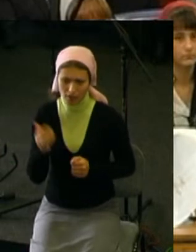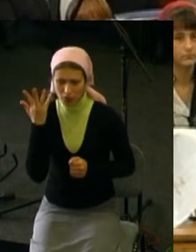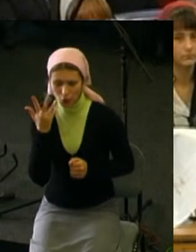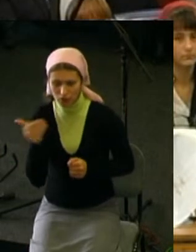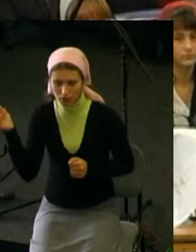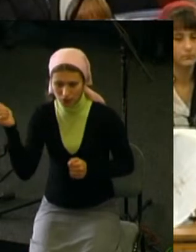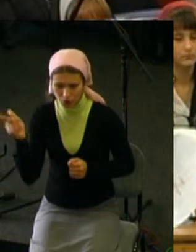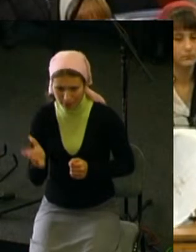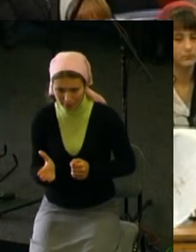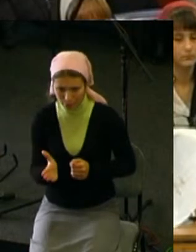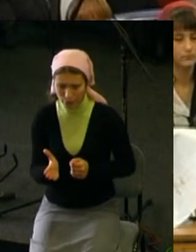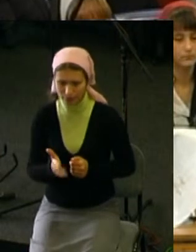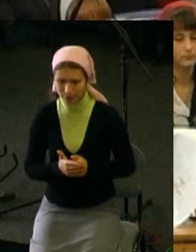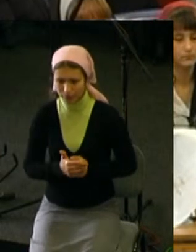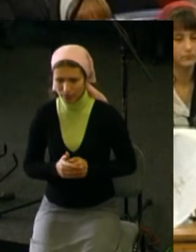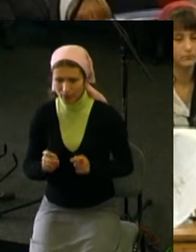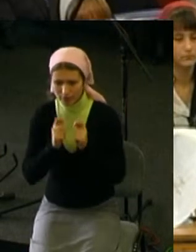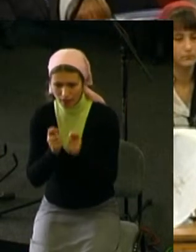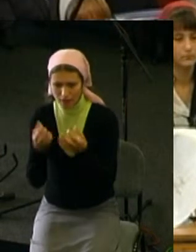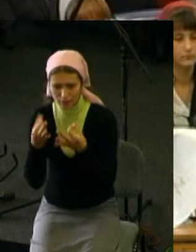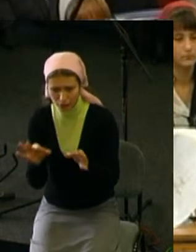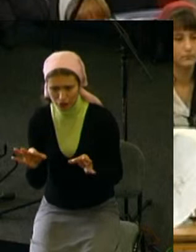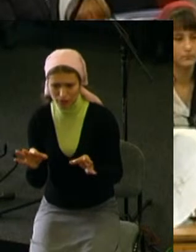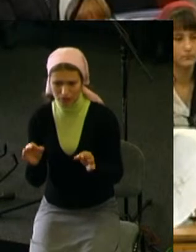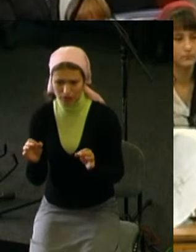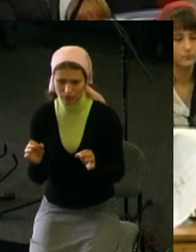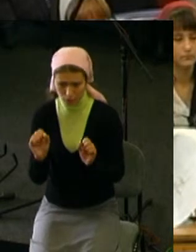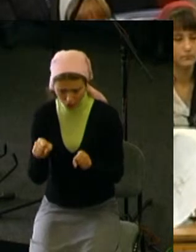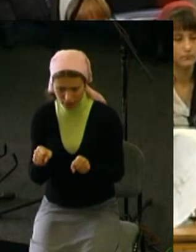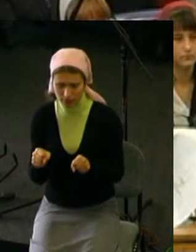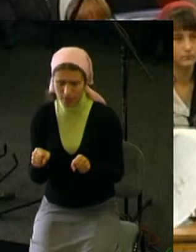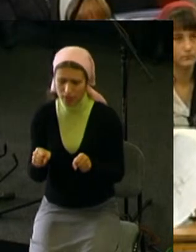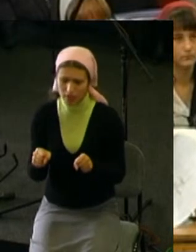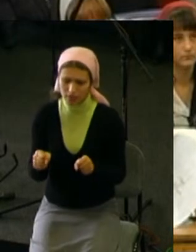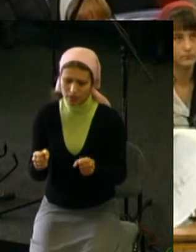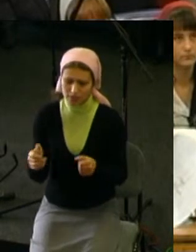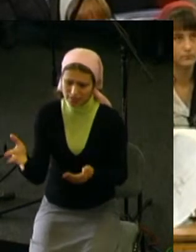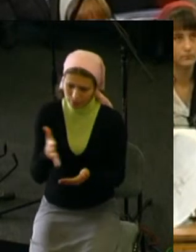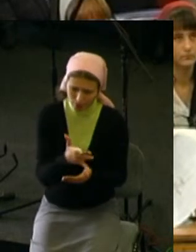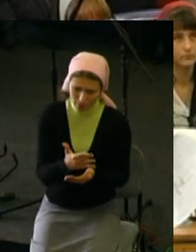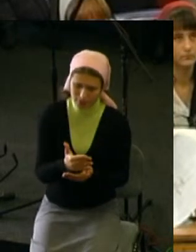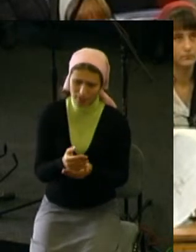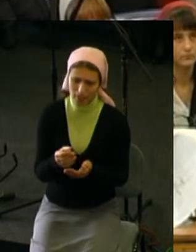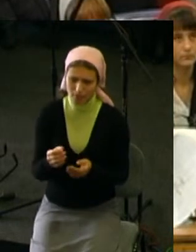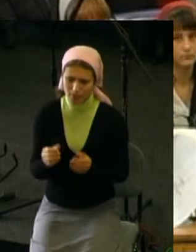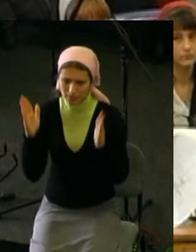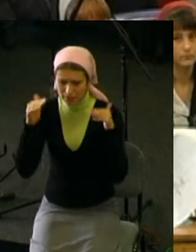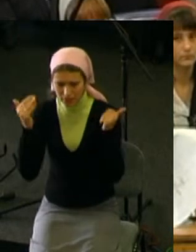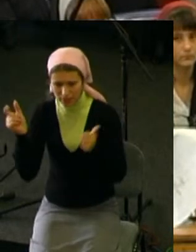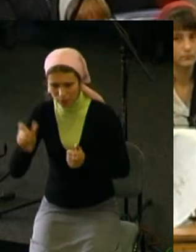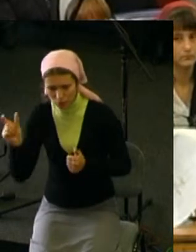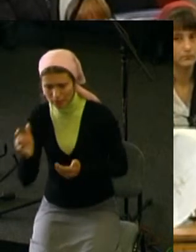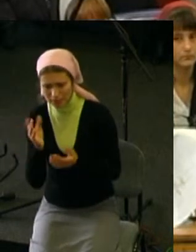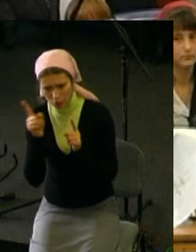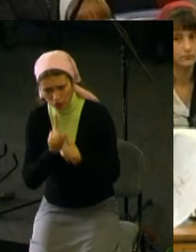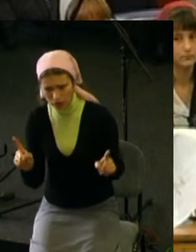коли Господь дав можливість зібратися зібратися святим людям цей